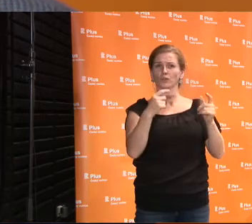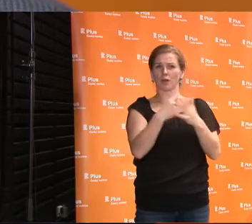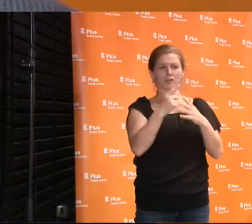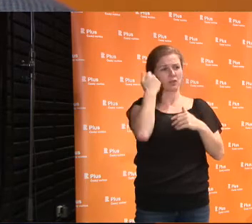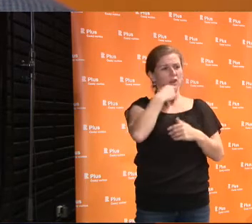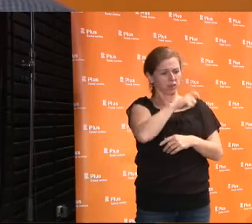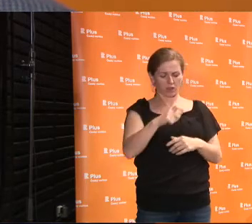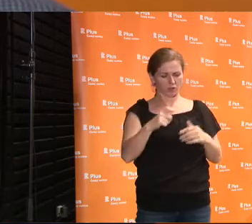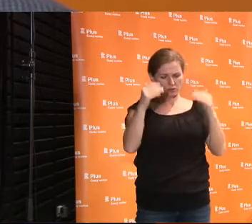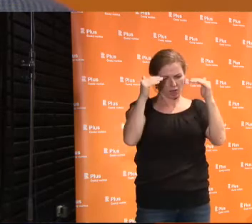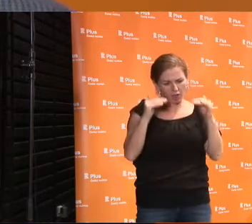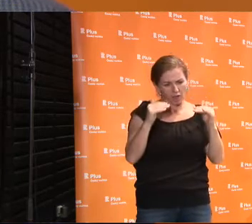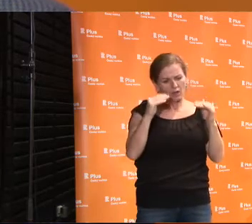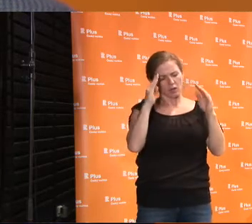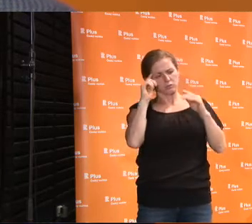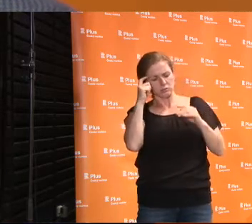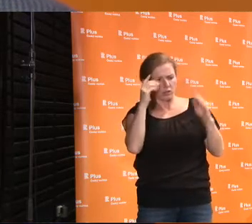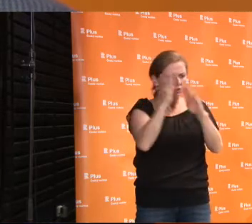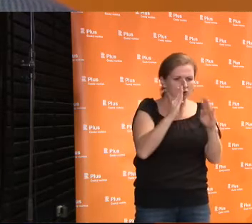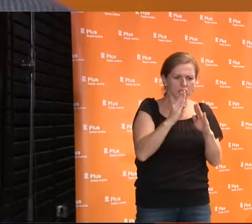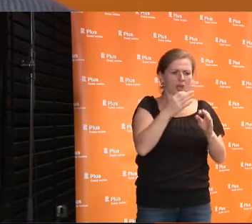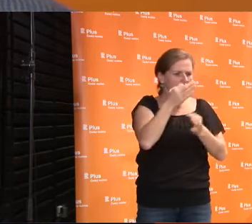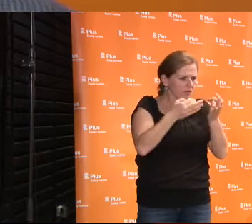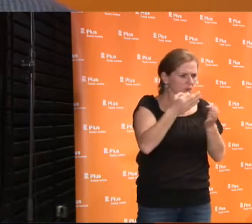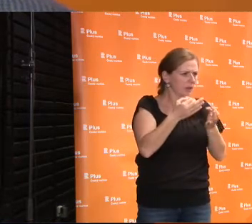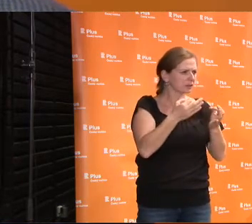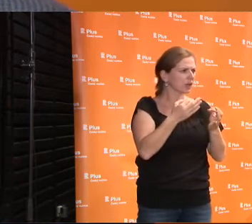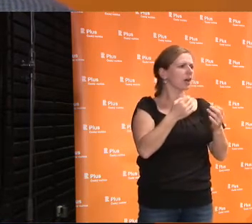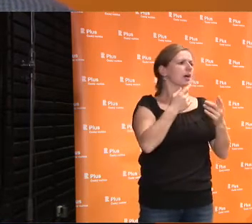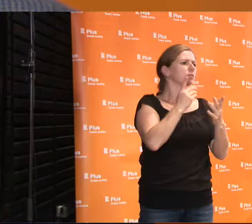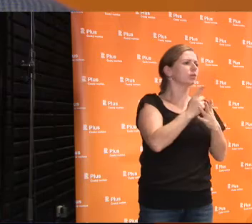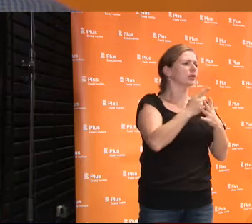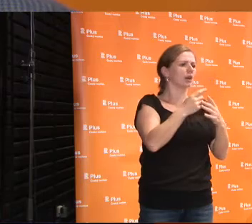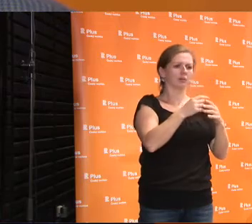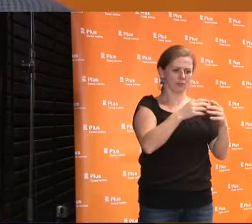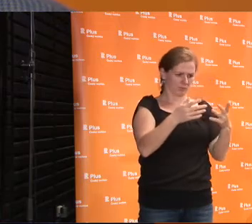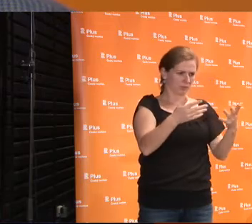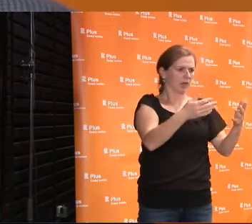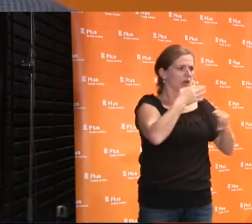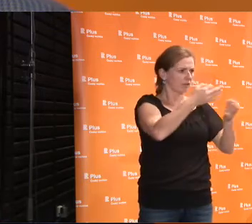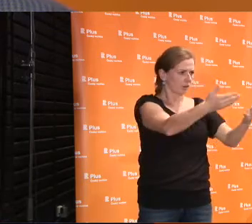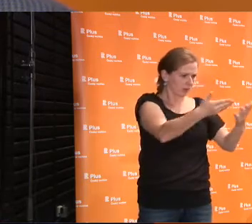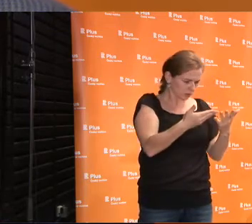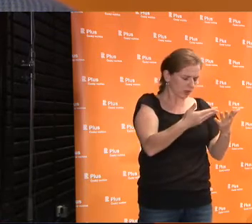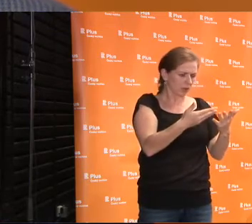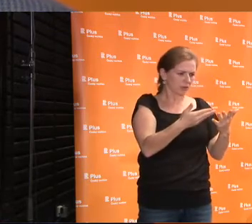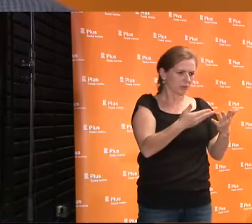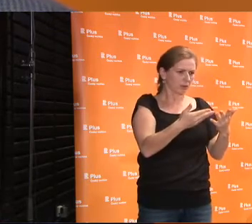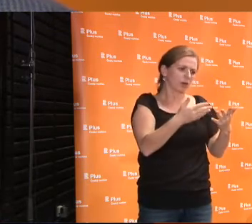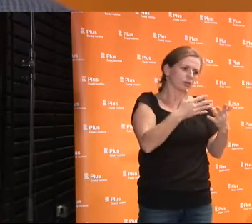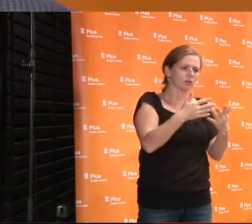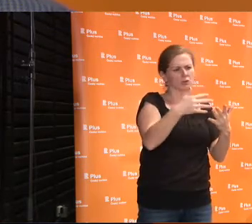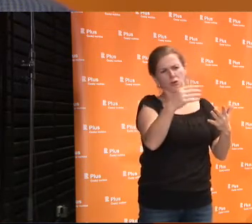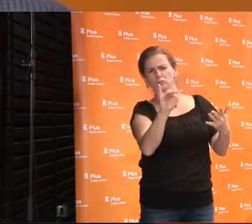prostě zvyklí na to, že informace procházejí nějakým sítem, při určité míře